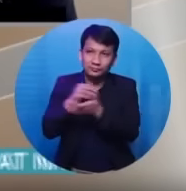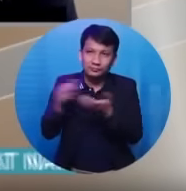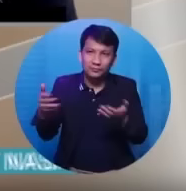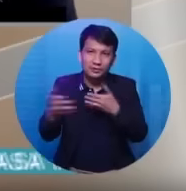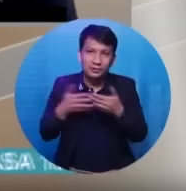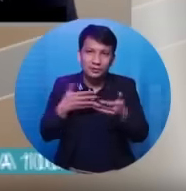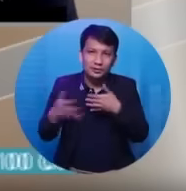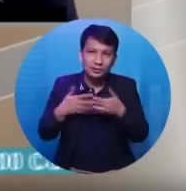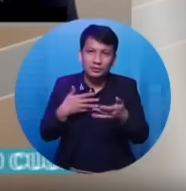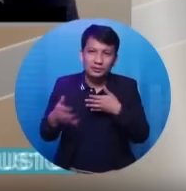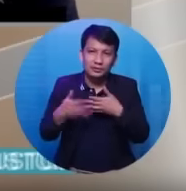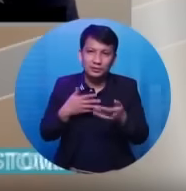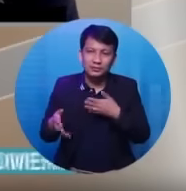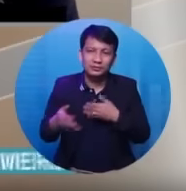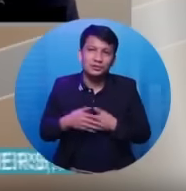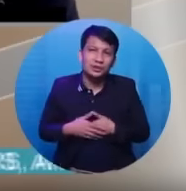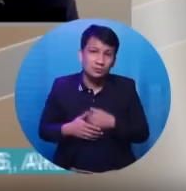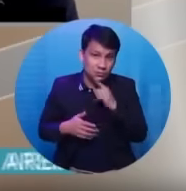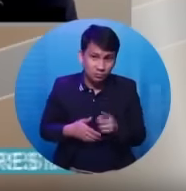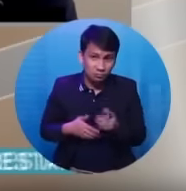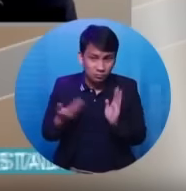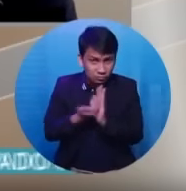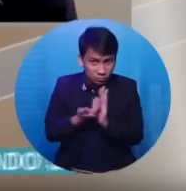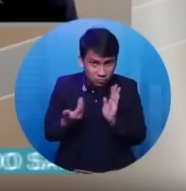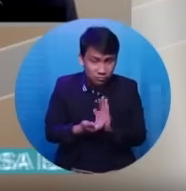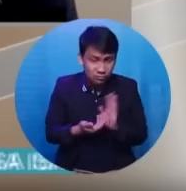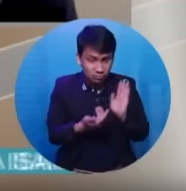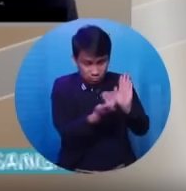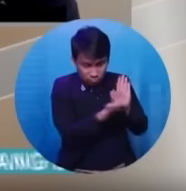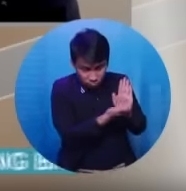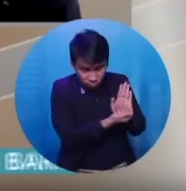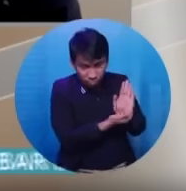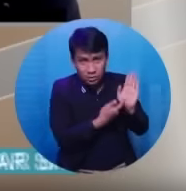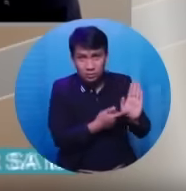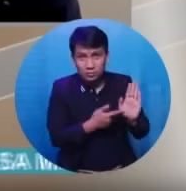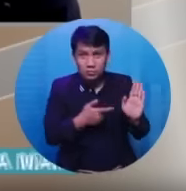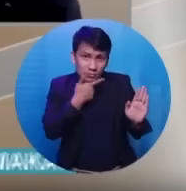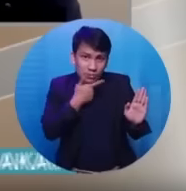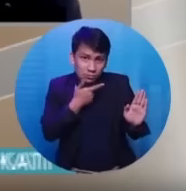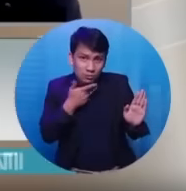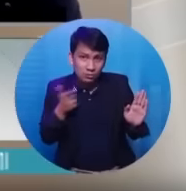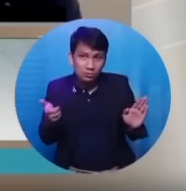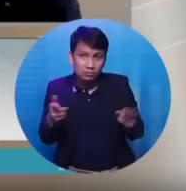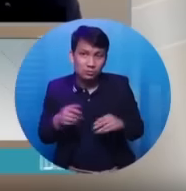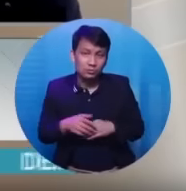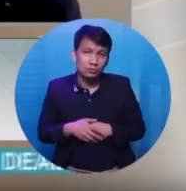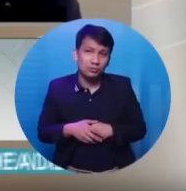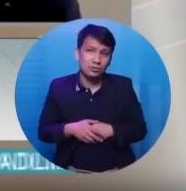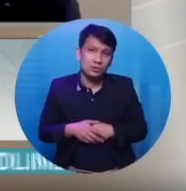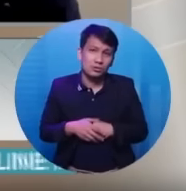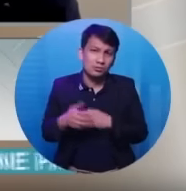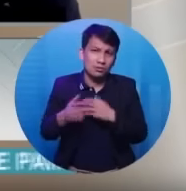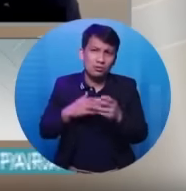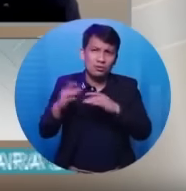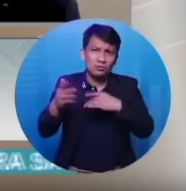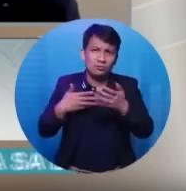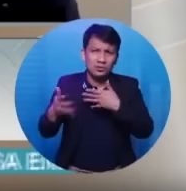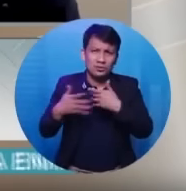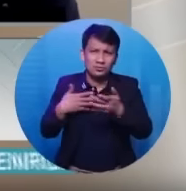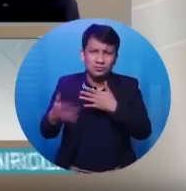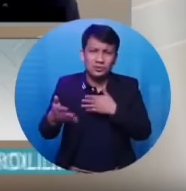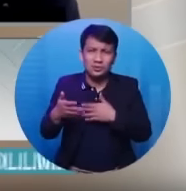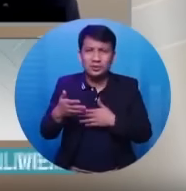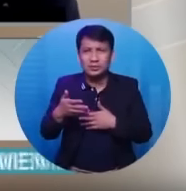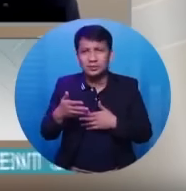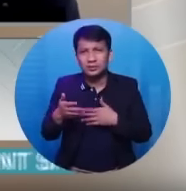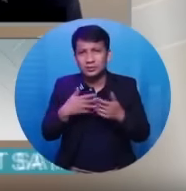ano pinagsabi social media na hindi naman totoo at pinagbibintangan niyang lesbian at ang pinakamasama pa, kung ano ng mga malalaswang